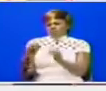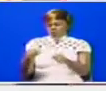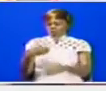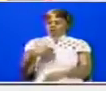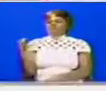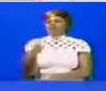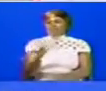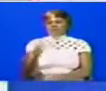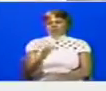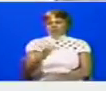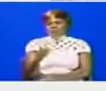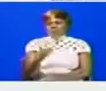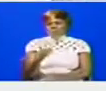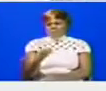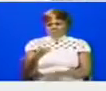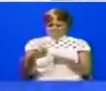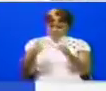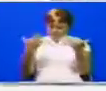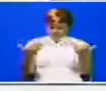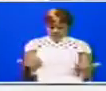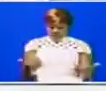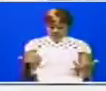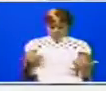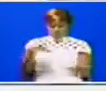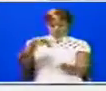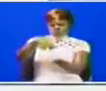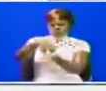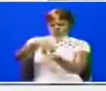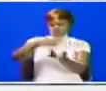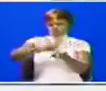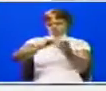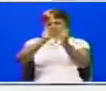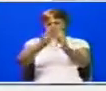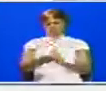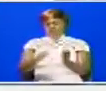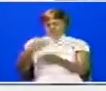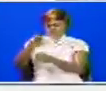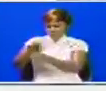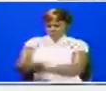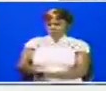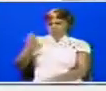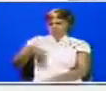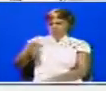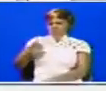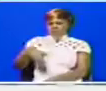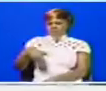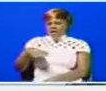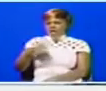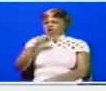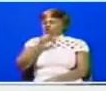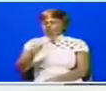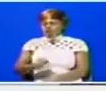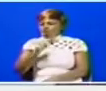capital which they want to put in the business. Lakini sasa hali inabadilika. Baada ya kudhulumiwa, wanawake waliochukuliwa kuwa wasiofaa